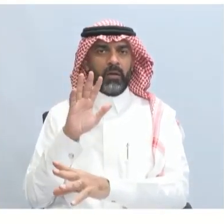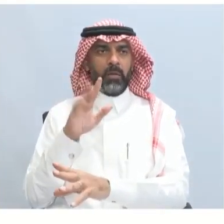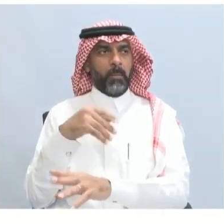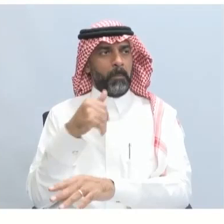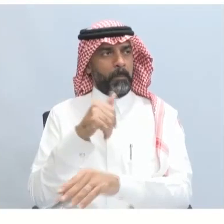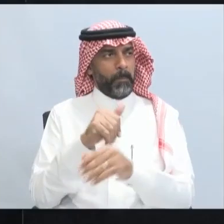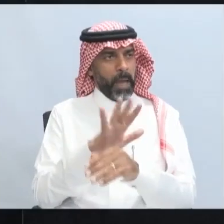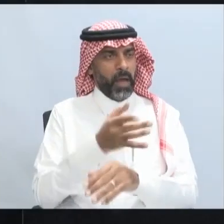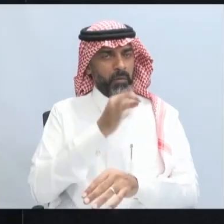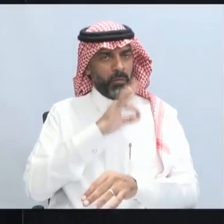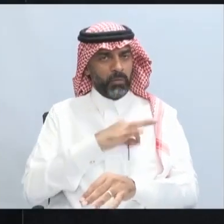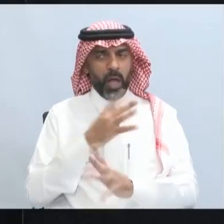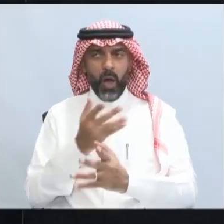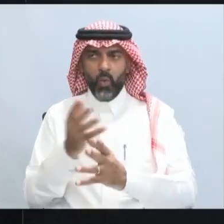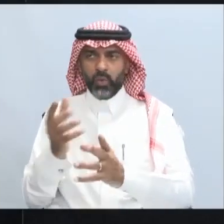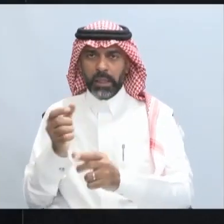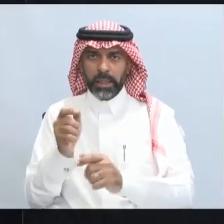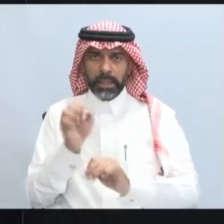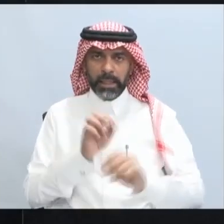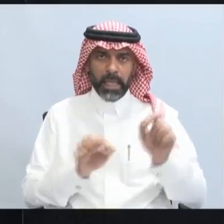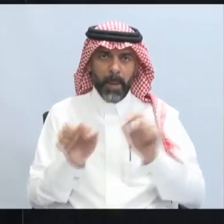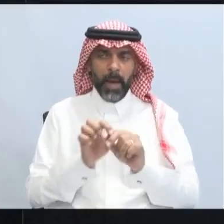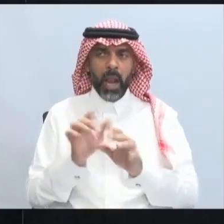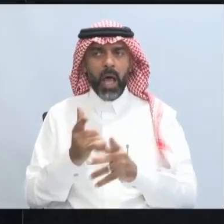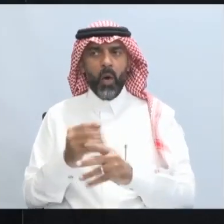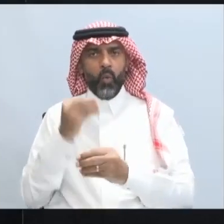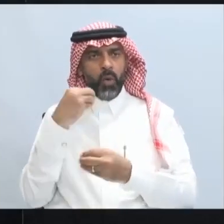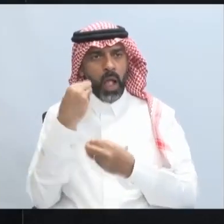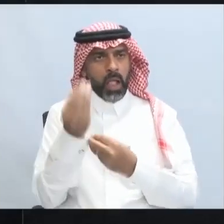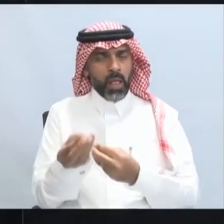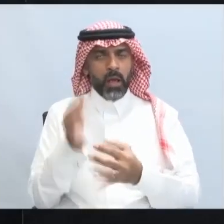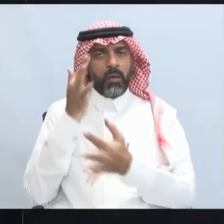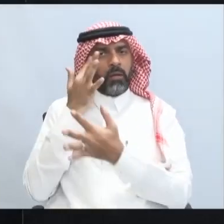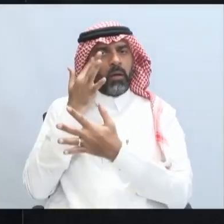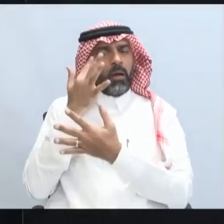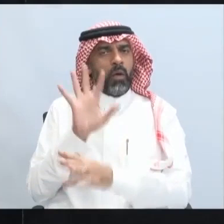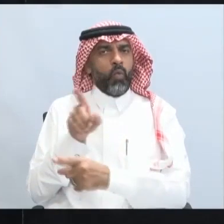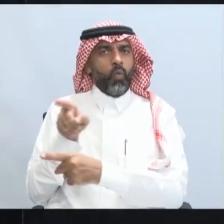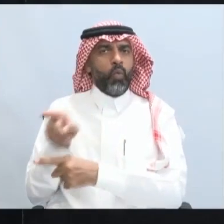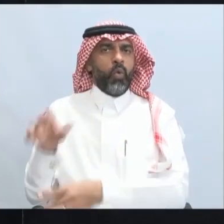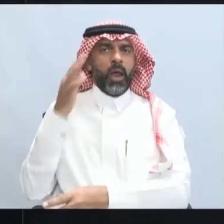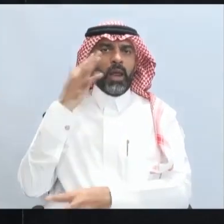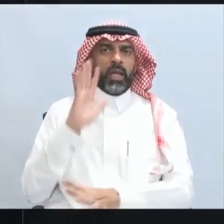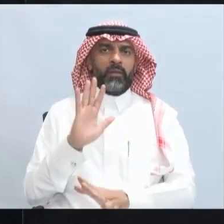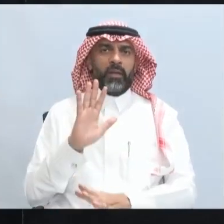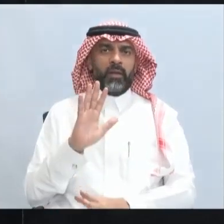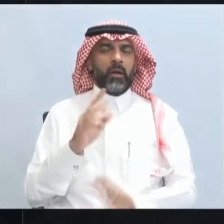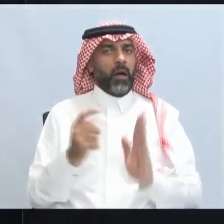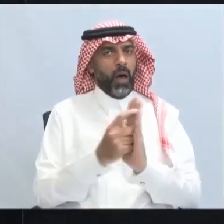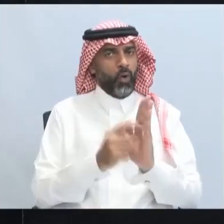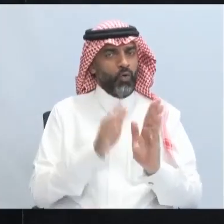استعماله فان كان مما يستعمل وغير ذلك من الامور فاذا هذا هذا المقصود بان